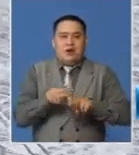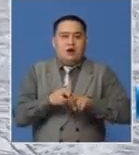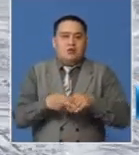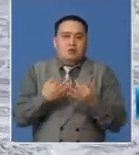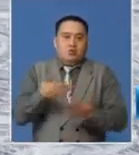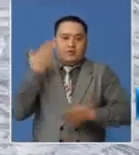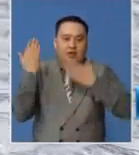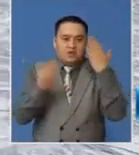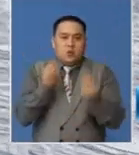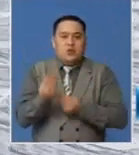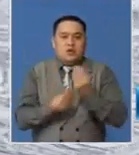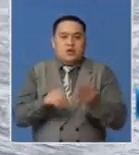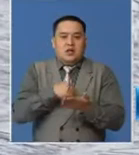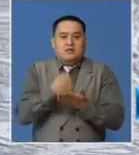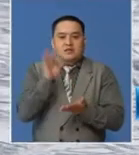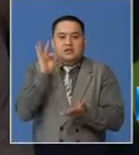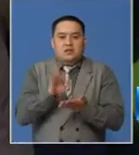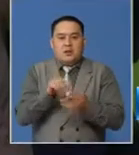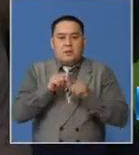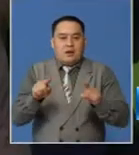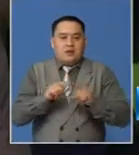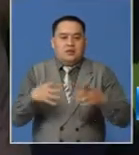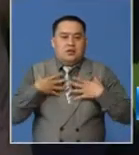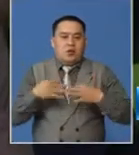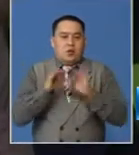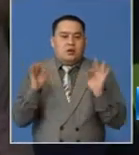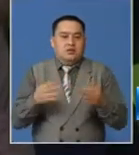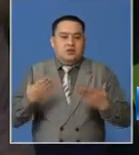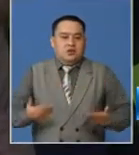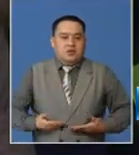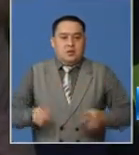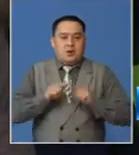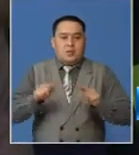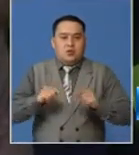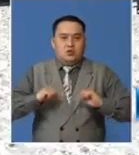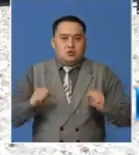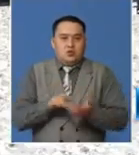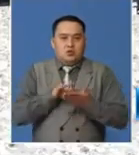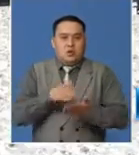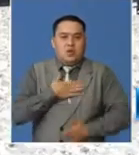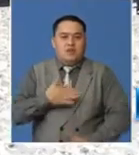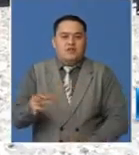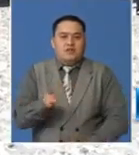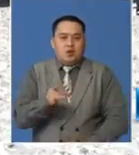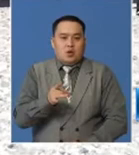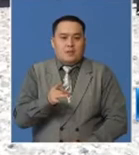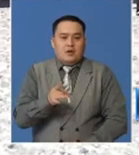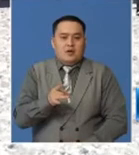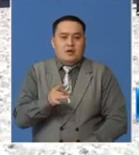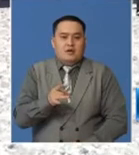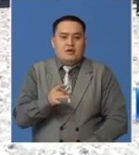других веселых викторинах. Главная цель – это пропаганда здорового образа жизни и популяризация зимнего туризма в нашем регионе. В